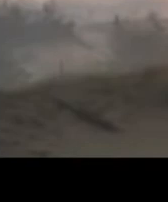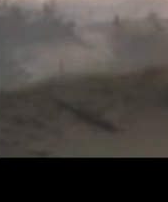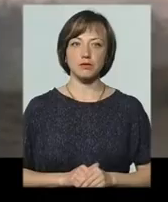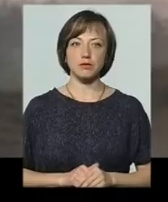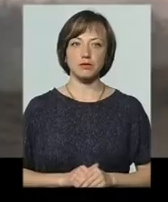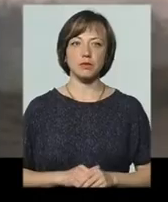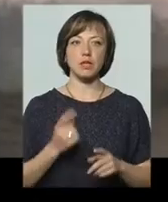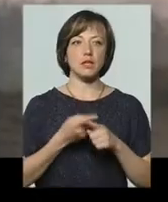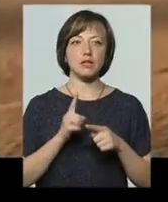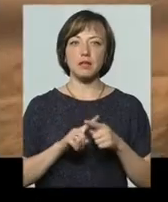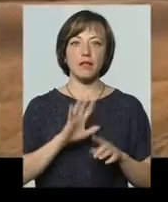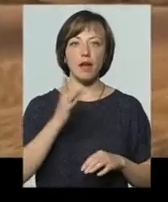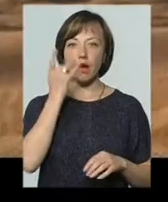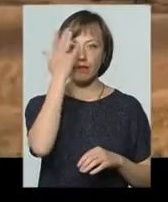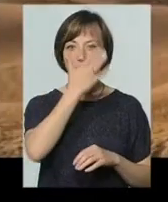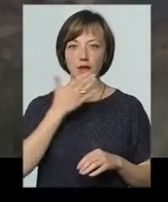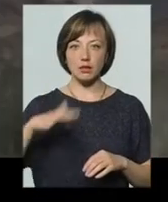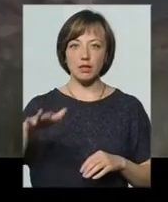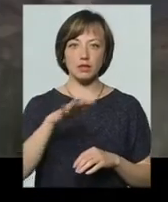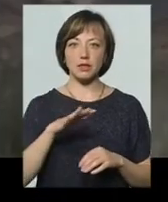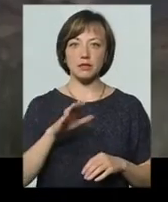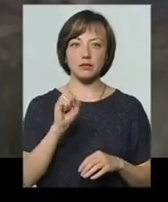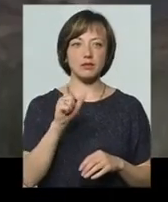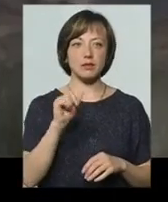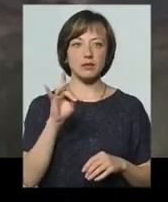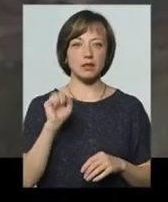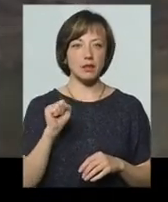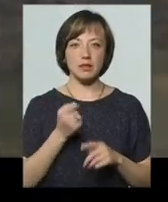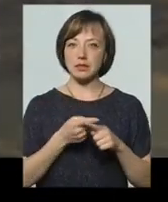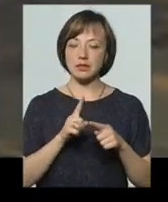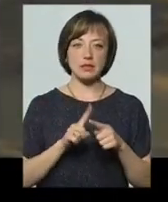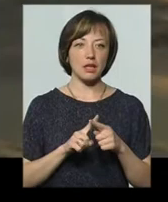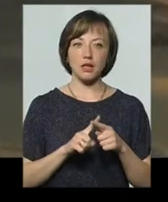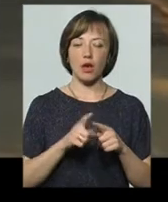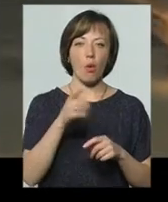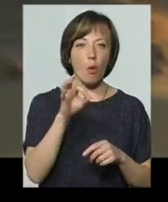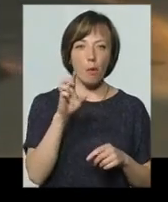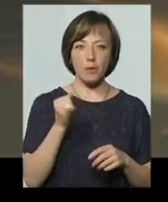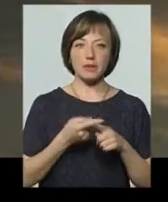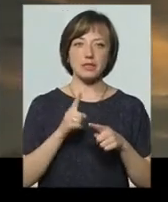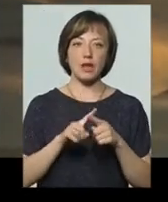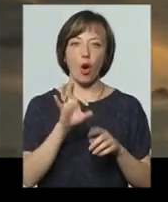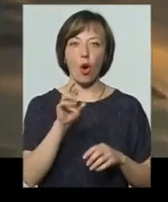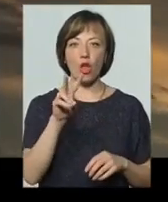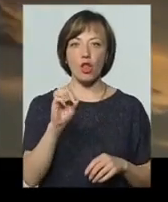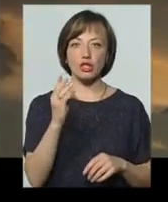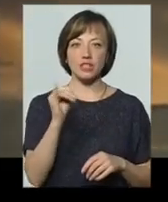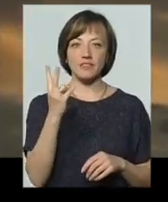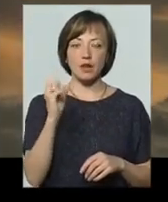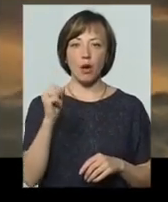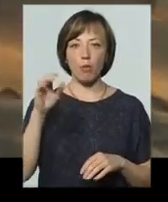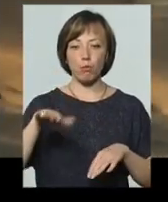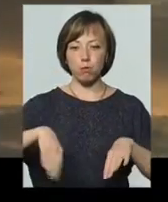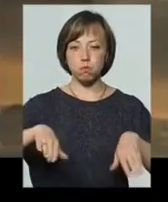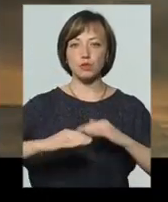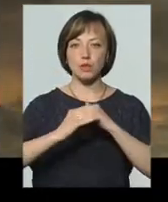Це не африканський континент, не Сахара, ні, це не Каракуми і навіть не Гобі. Це Олешківська пустеля в Україні,